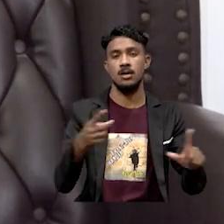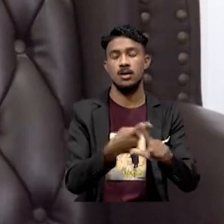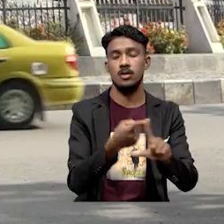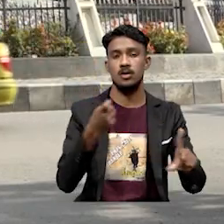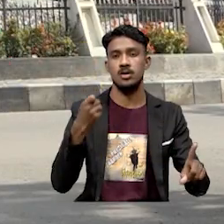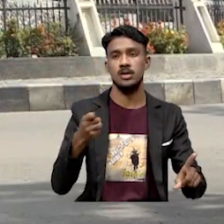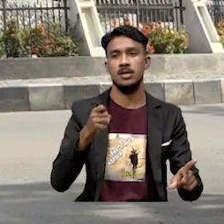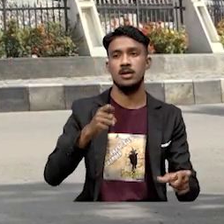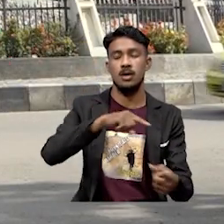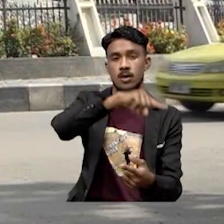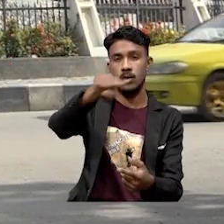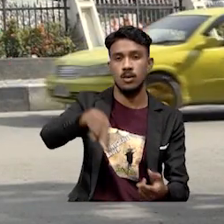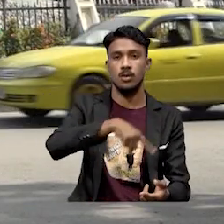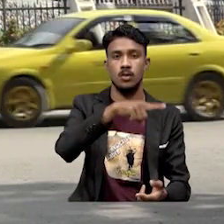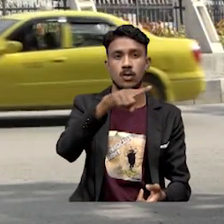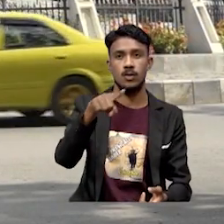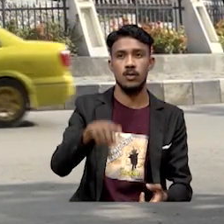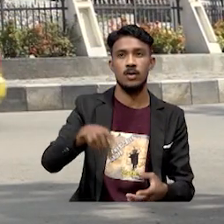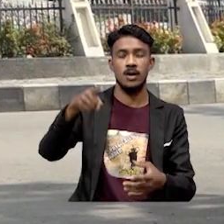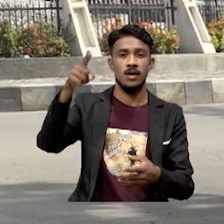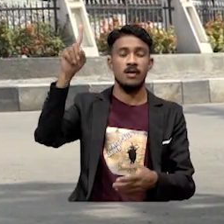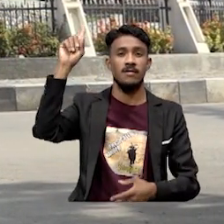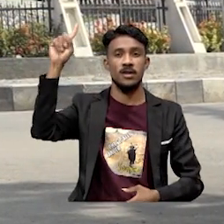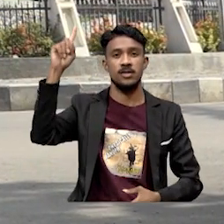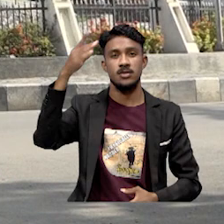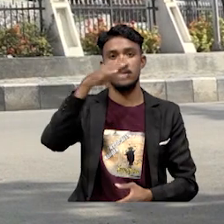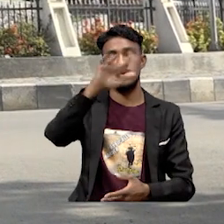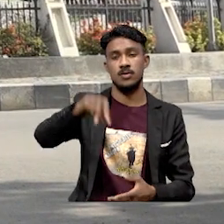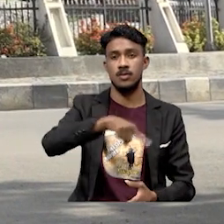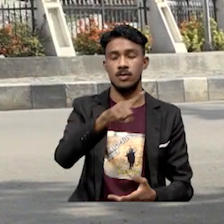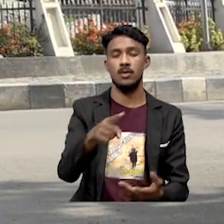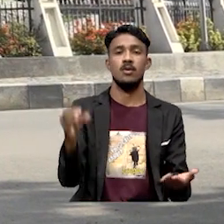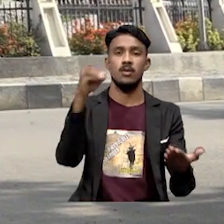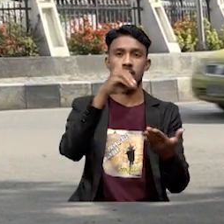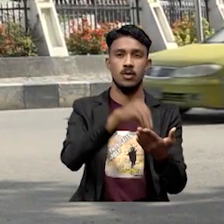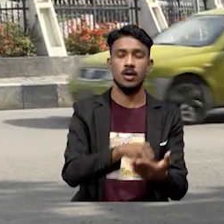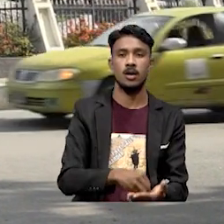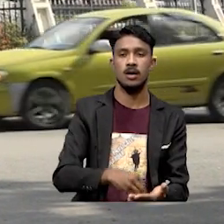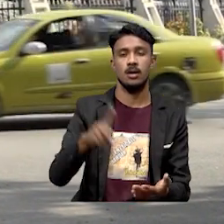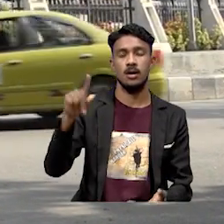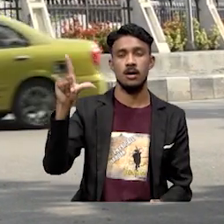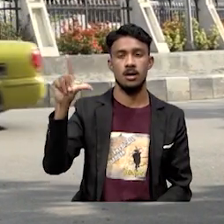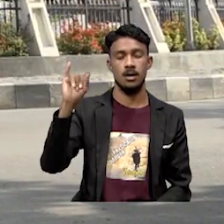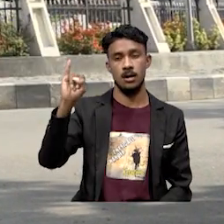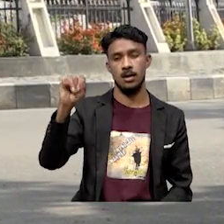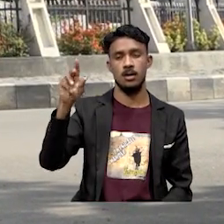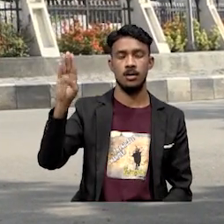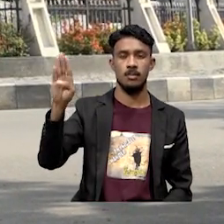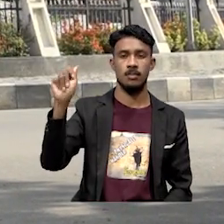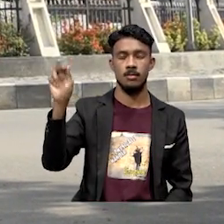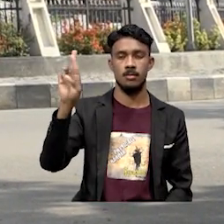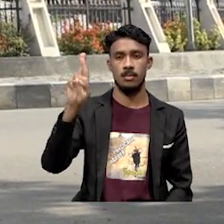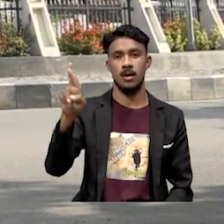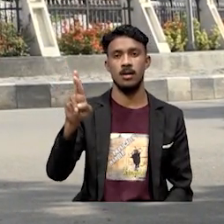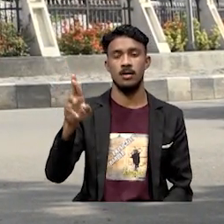rotunda Francisco Xavier do Amaral to ia kaliber 12 ini yang to ia Bukit Bintang ini yang